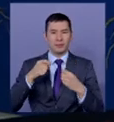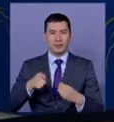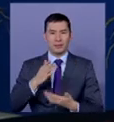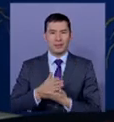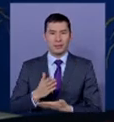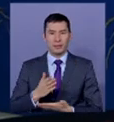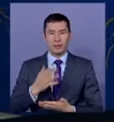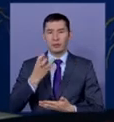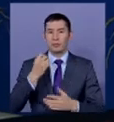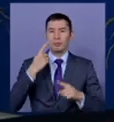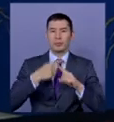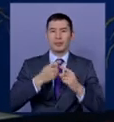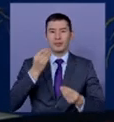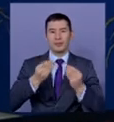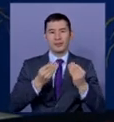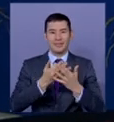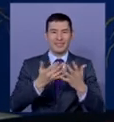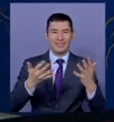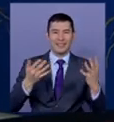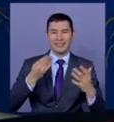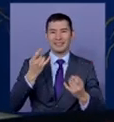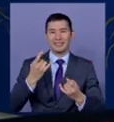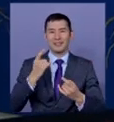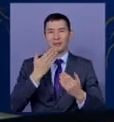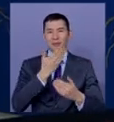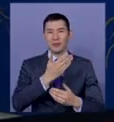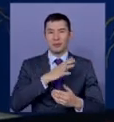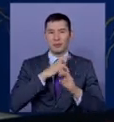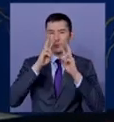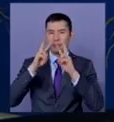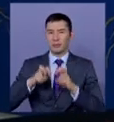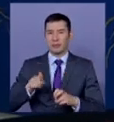болып шықты. Онымен қоса ойыншықтардың 82% таңбалау жағынан тексерістен өте алмады.